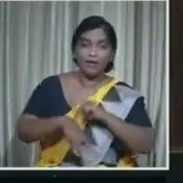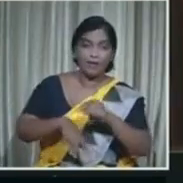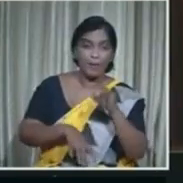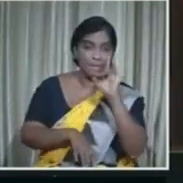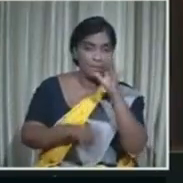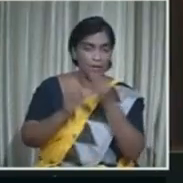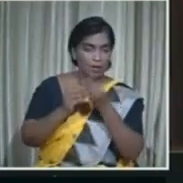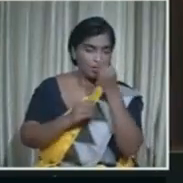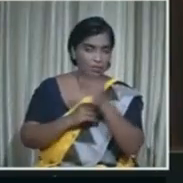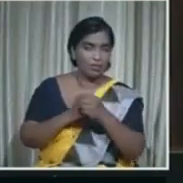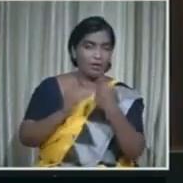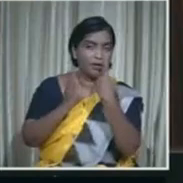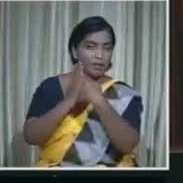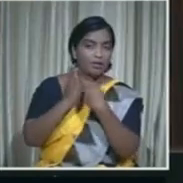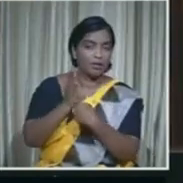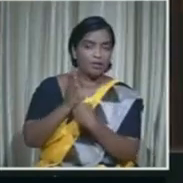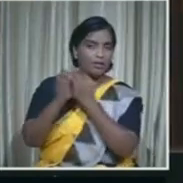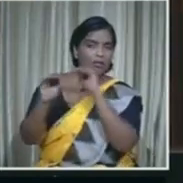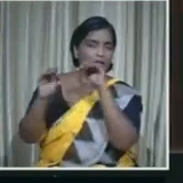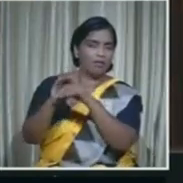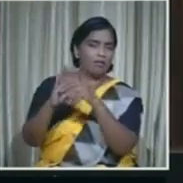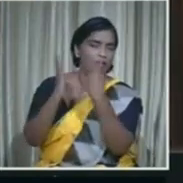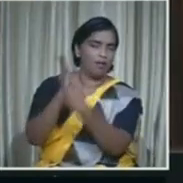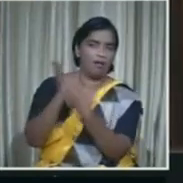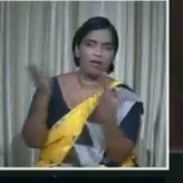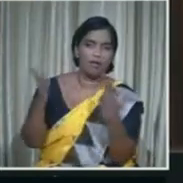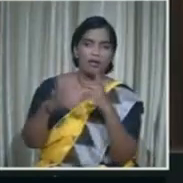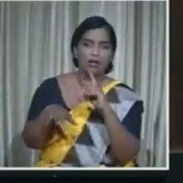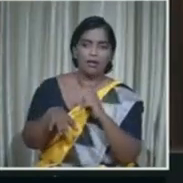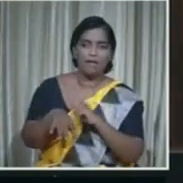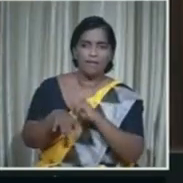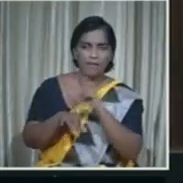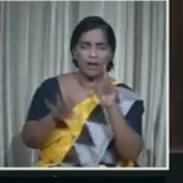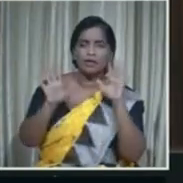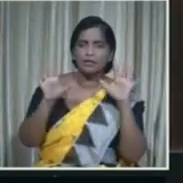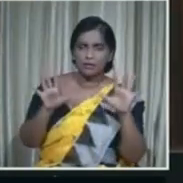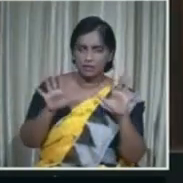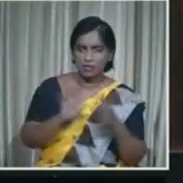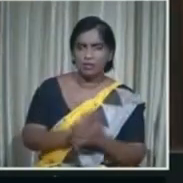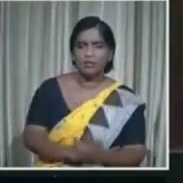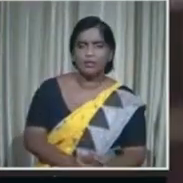දුන්නා විපක්ෂයේ කටයලා ඉස්තුවතුමා නැහැ ඒක ගැටලුවක් නෑ ඔබතුමා දුන්නා 10යි 10යි අපි ගරු